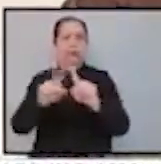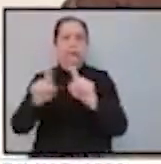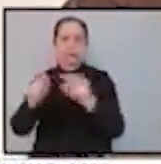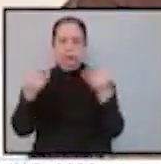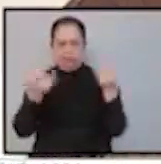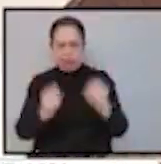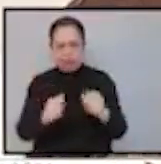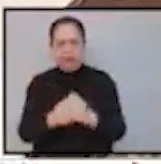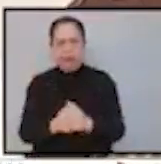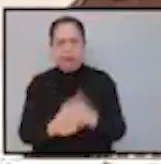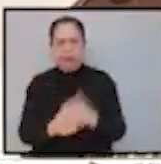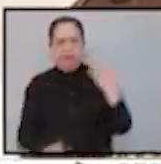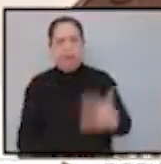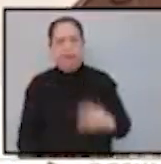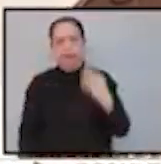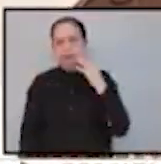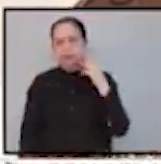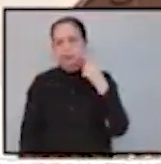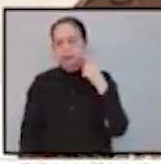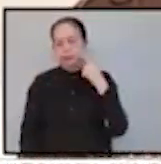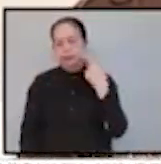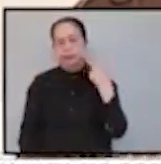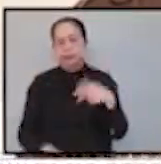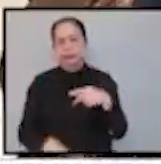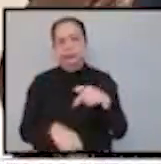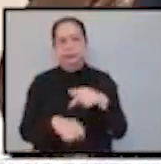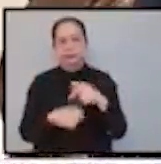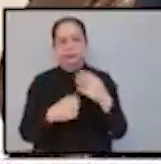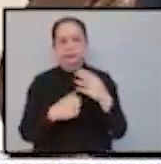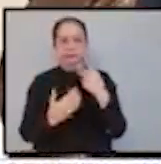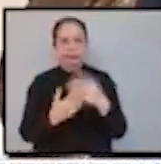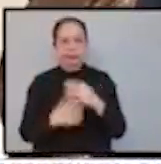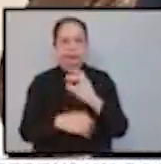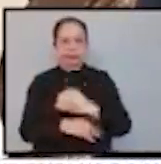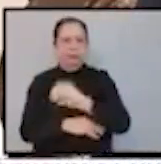Mela Lesmora para sa Morning Show ng Bayan, Rise and Shine, Pilipinas.